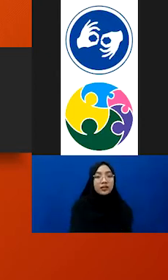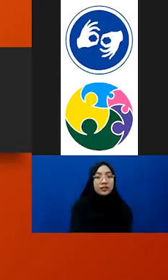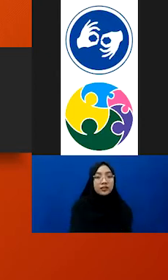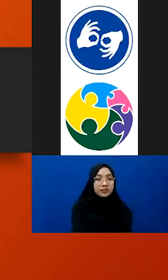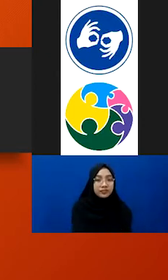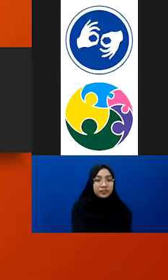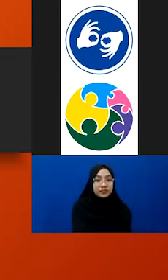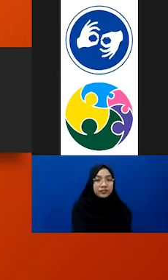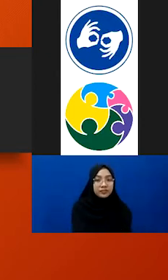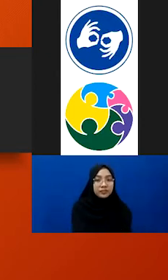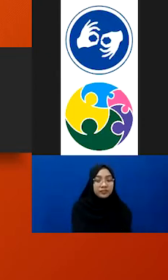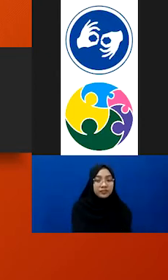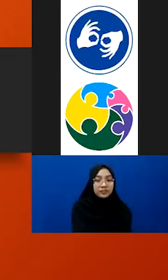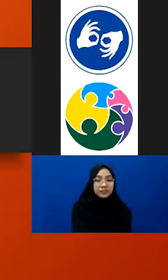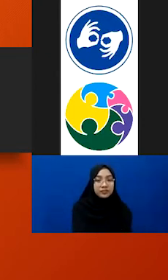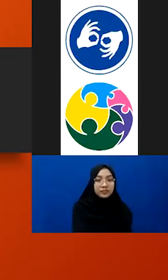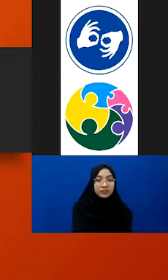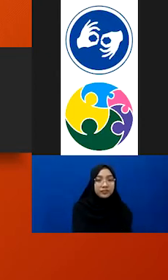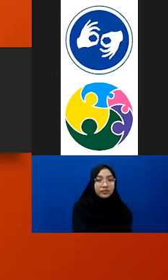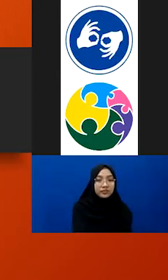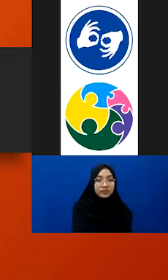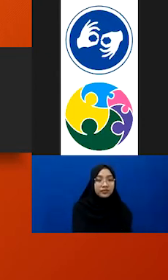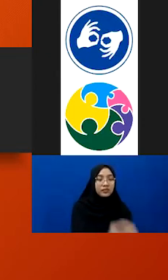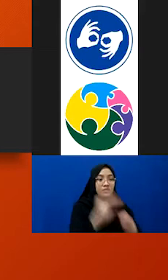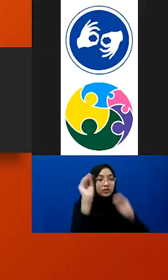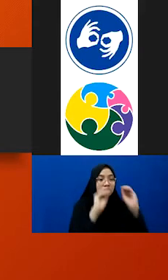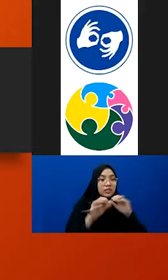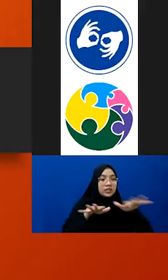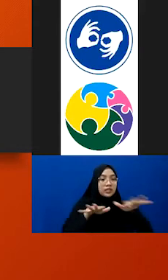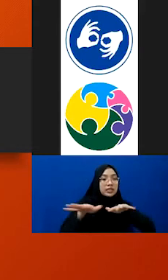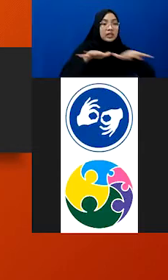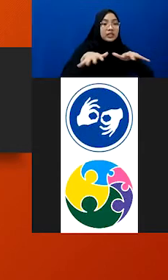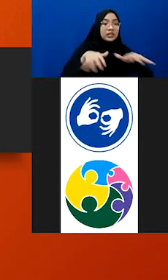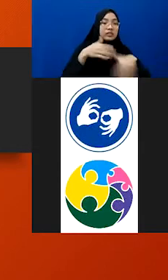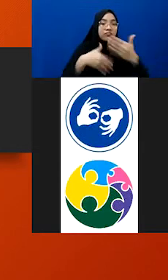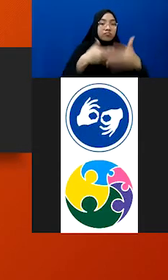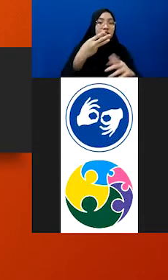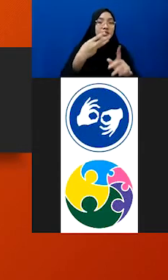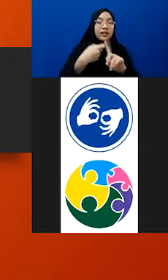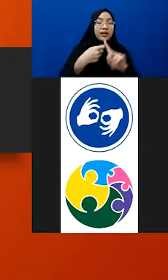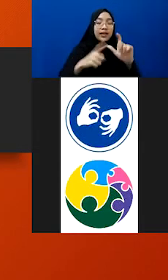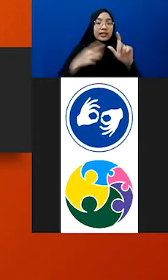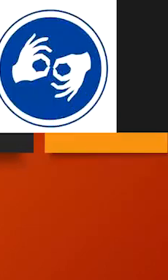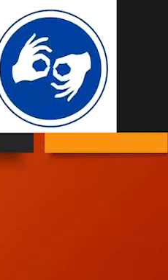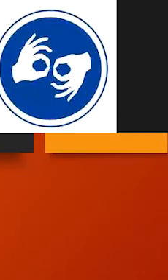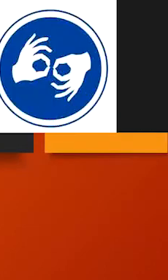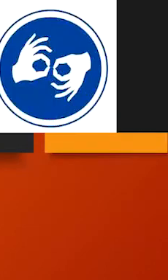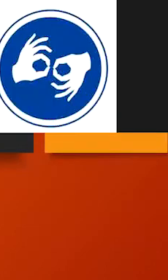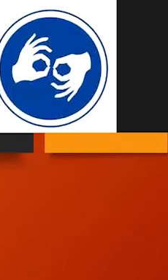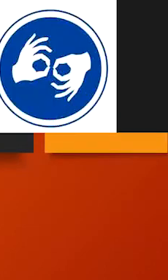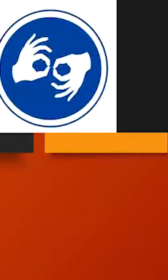kemudian merancang strategi eksekusi jadi siapkan tekniknya bagi tugas